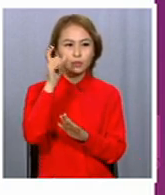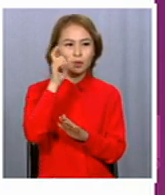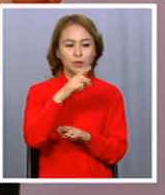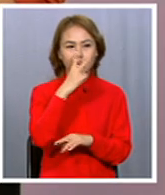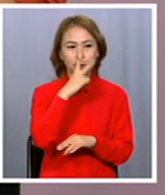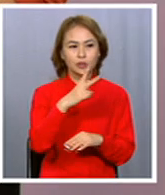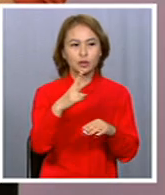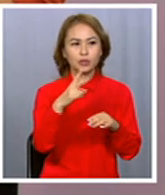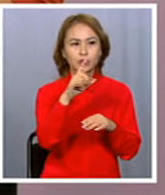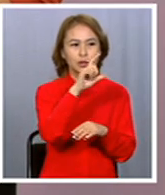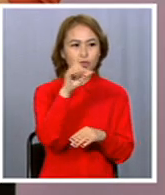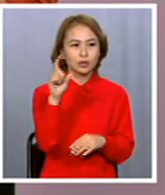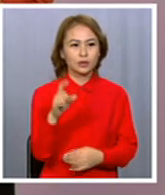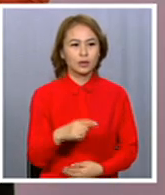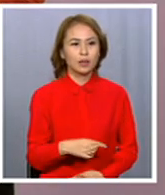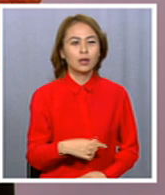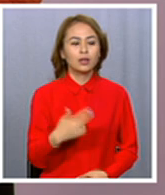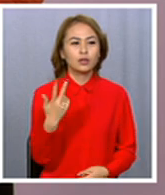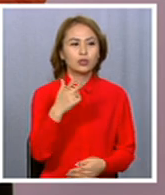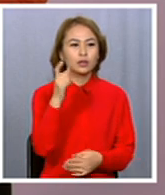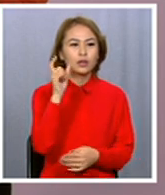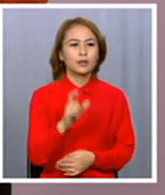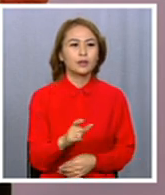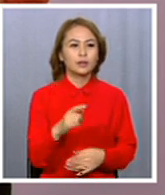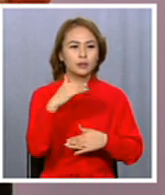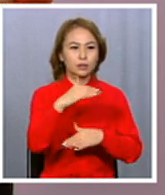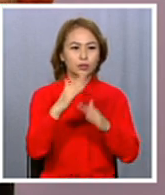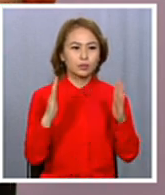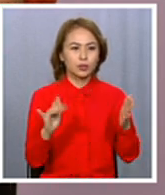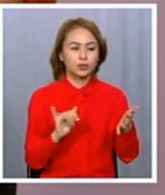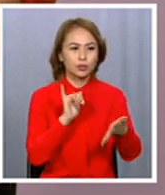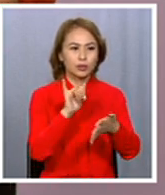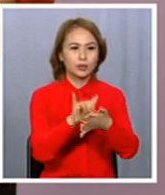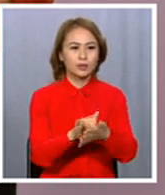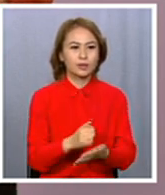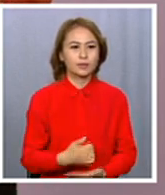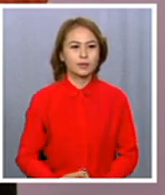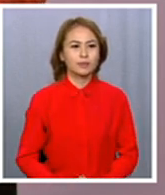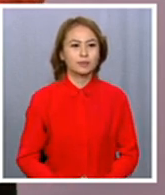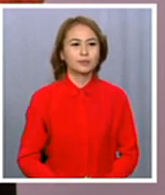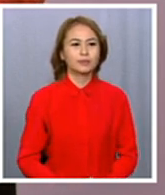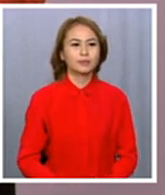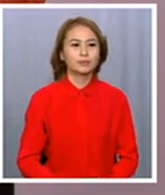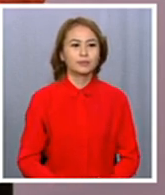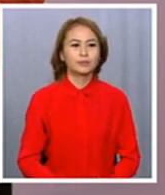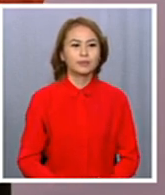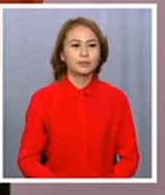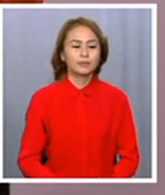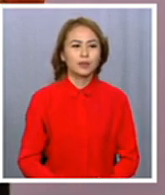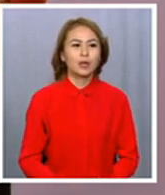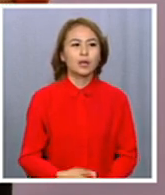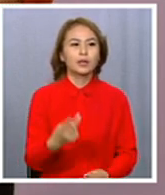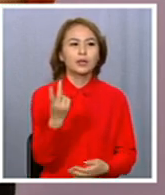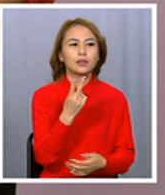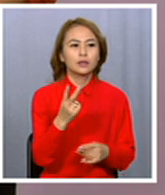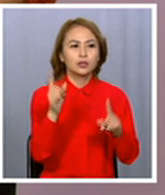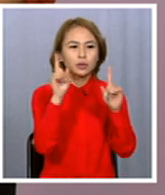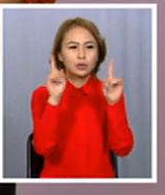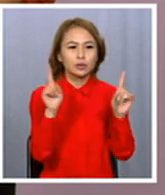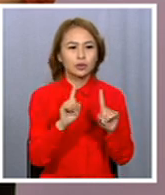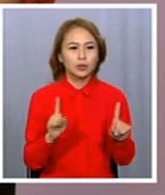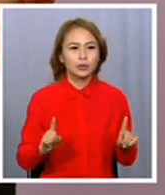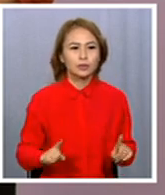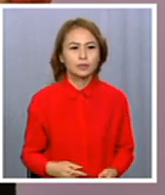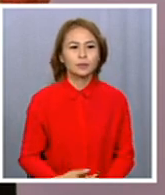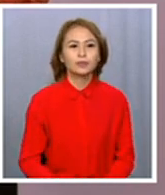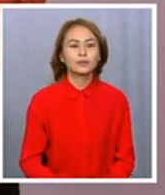ұяшығына үшінші қатардағы тік төрт бұрышты орналастырамыз. Екінші ұяшығына жұлдызшаны